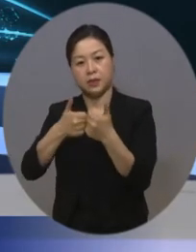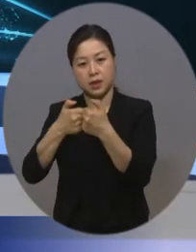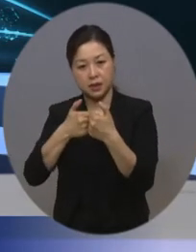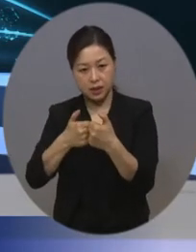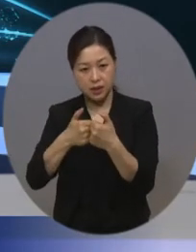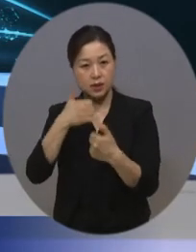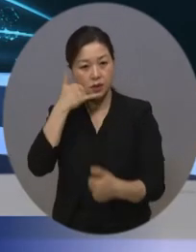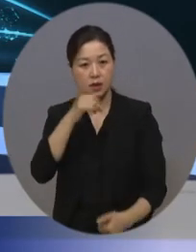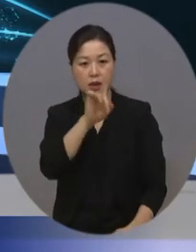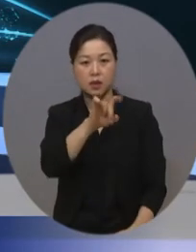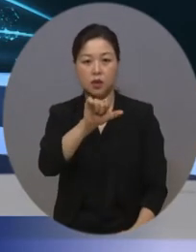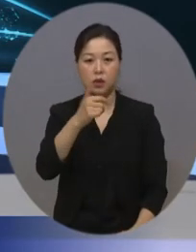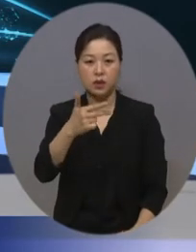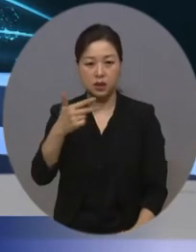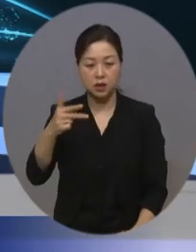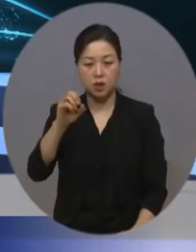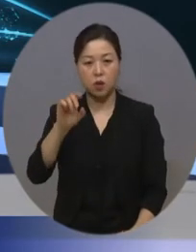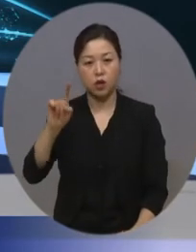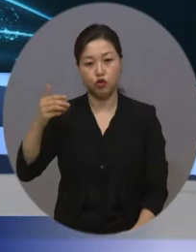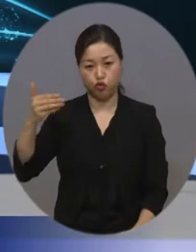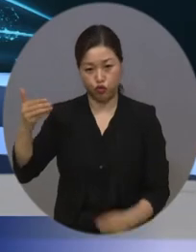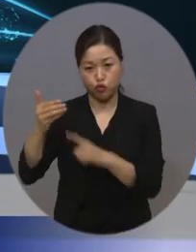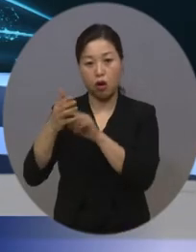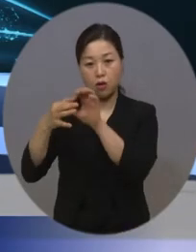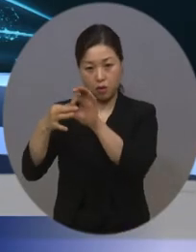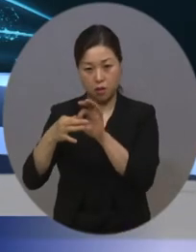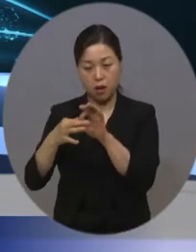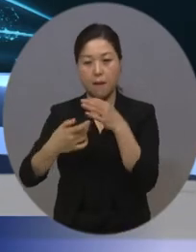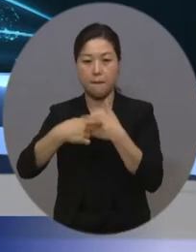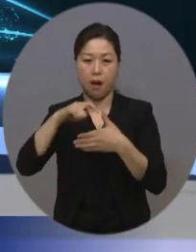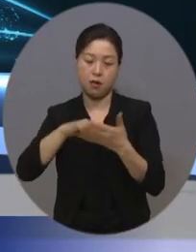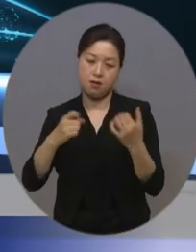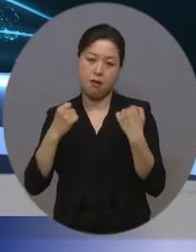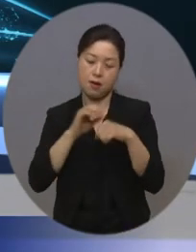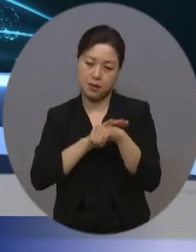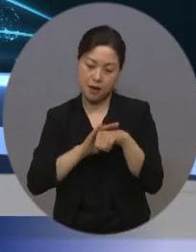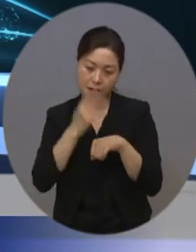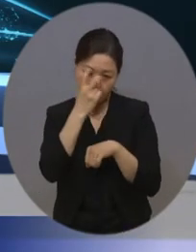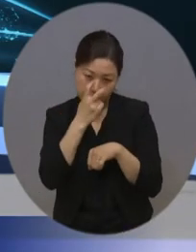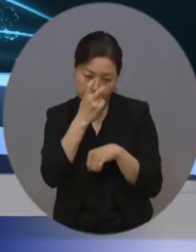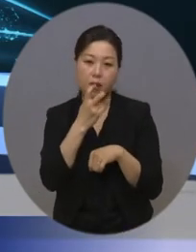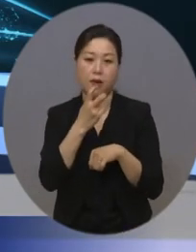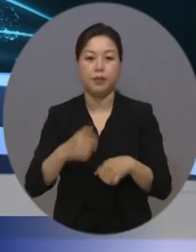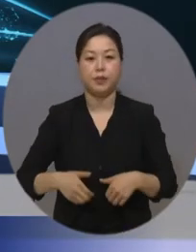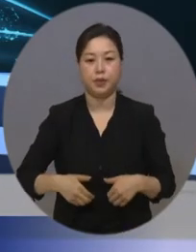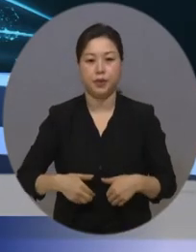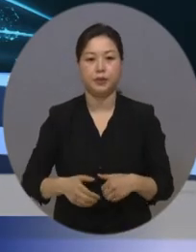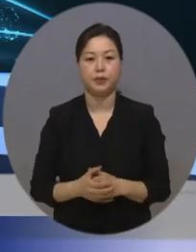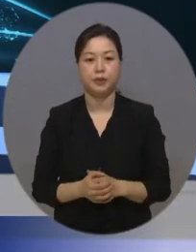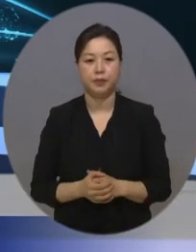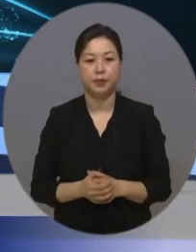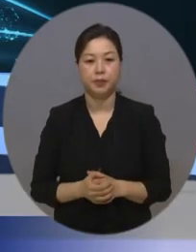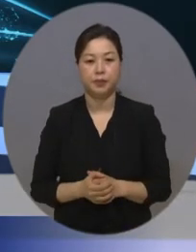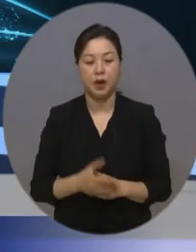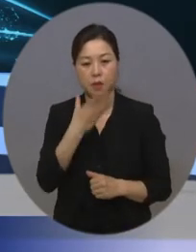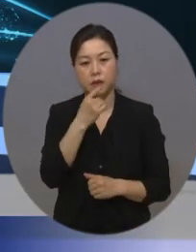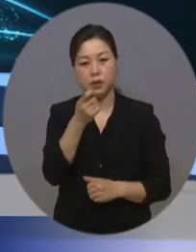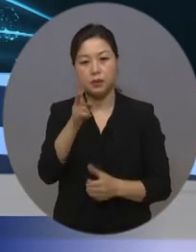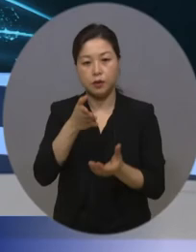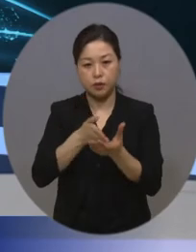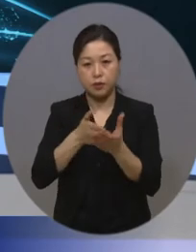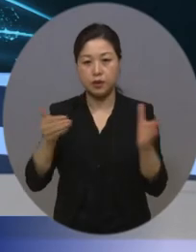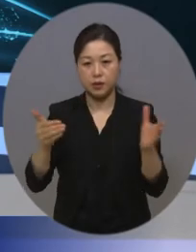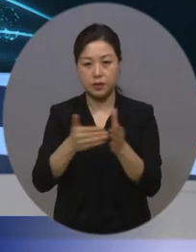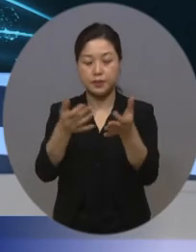1577 0199 등을 통해 우리 마음 건강을 잘 돌 봐야겠습니다 이상 복지 탭이 뉴스를 마칩니다